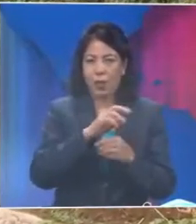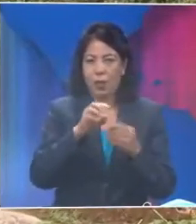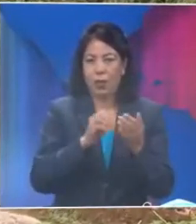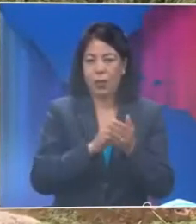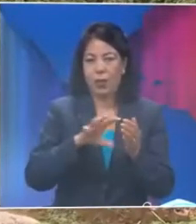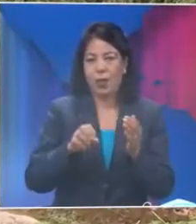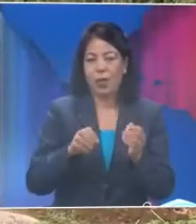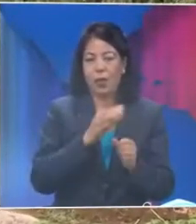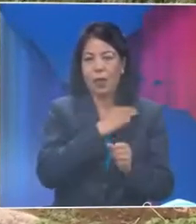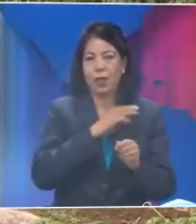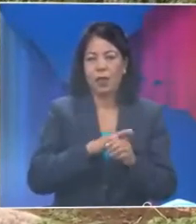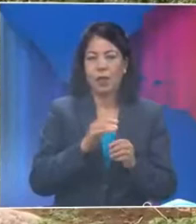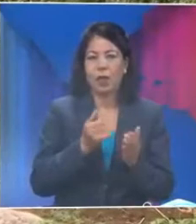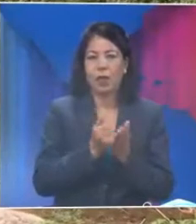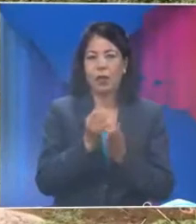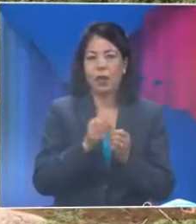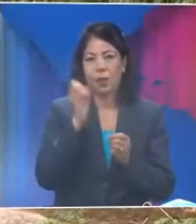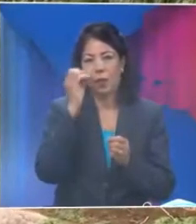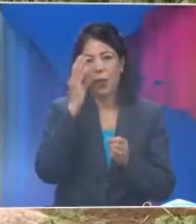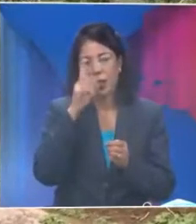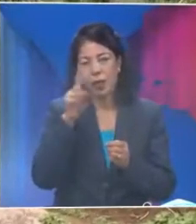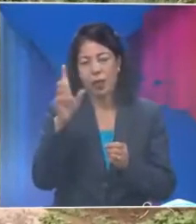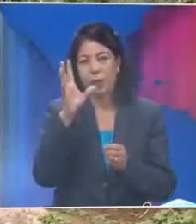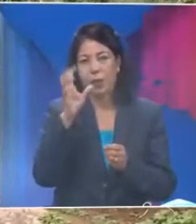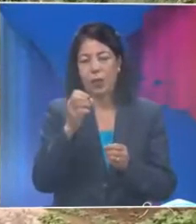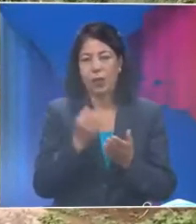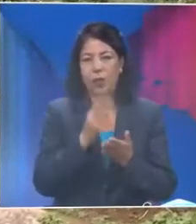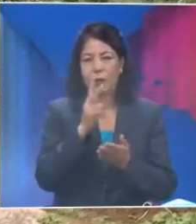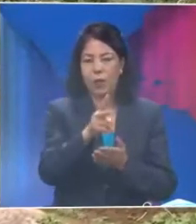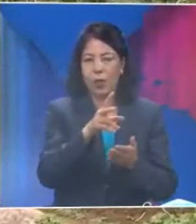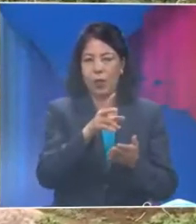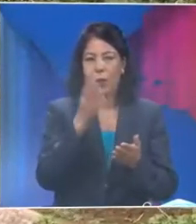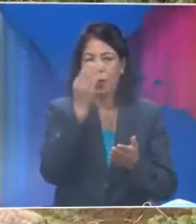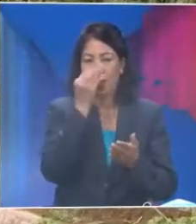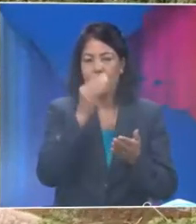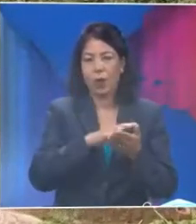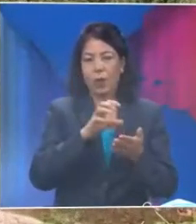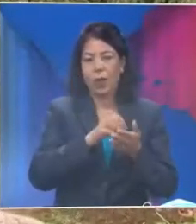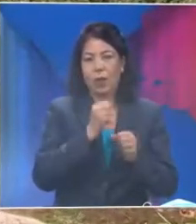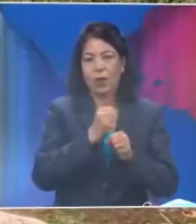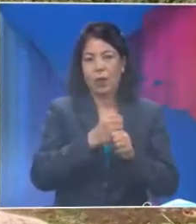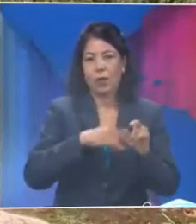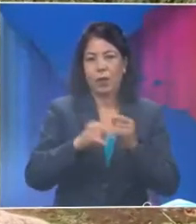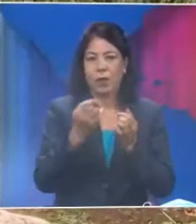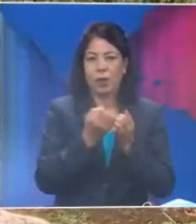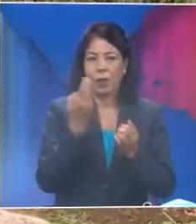पनि खेतीपातीका लागि बिहानदेखि बेलुकासम्म सोही ठाउँमा काम गर्न फर्कने गरेका छन्।